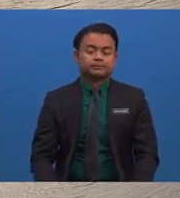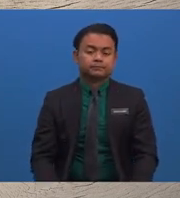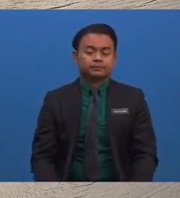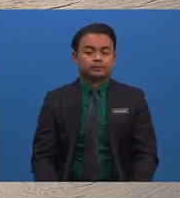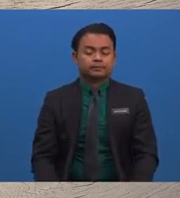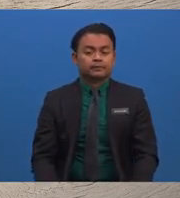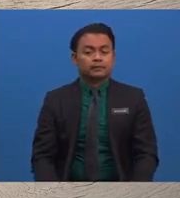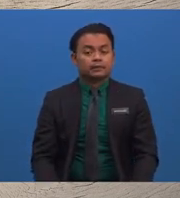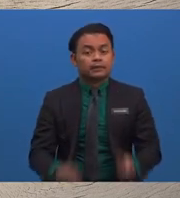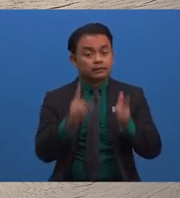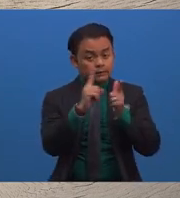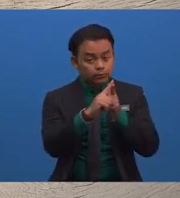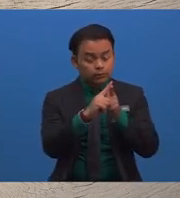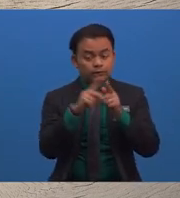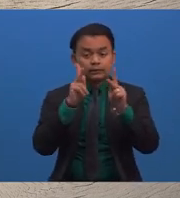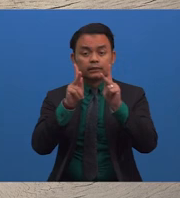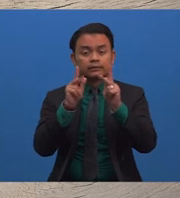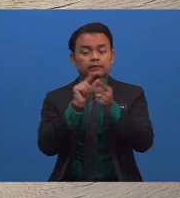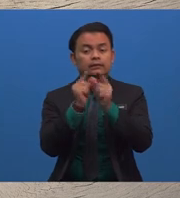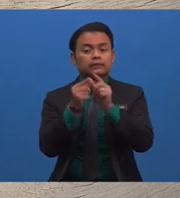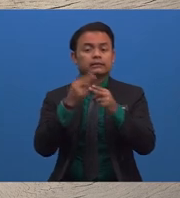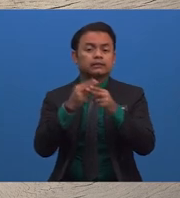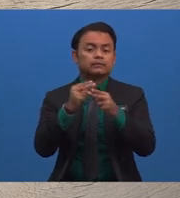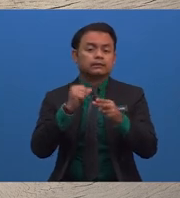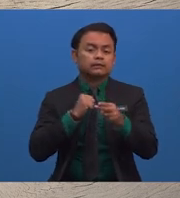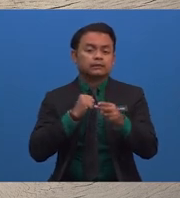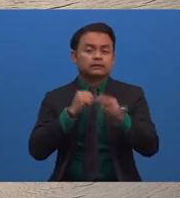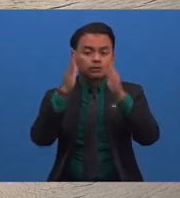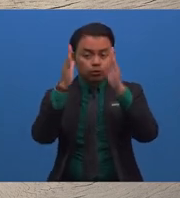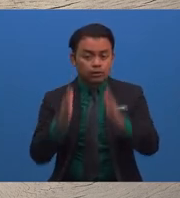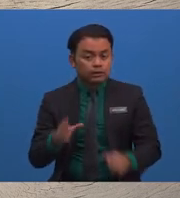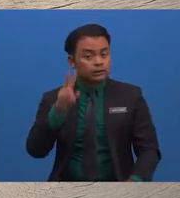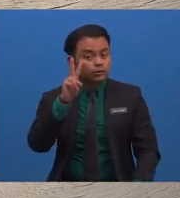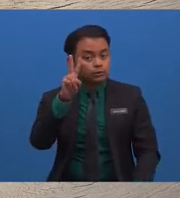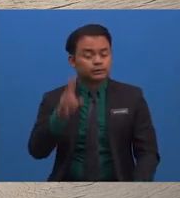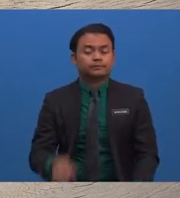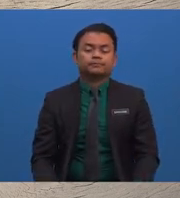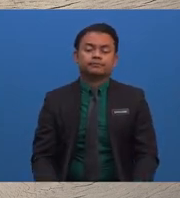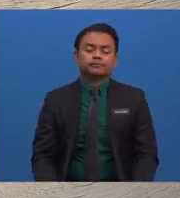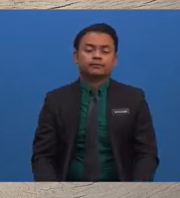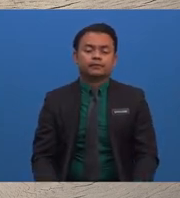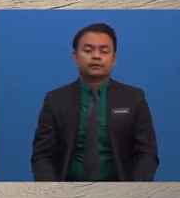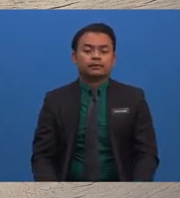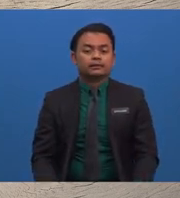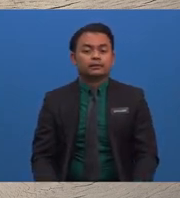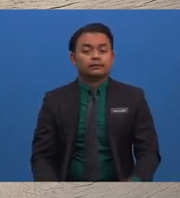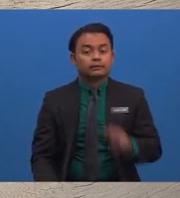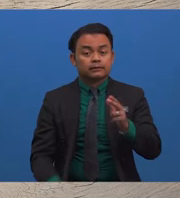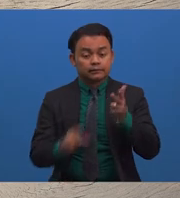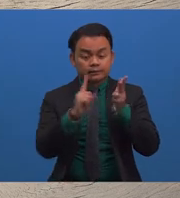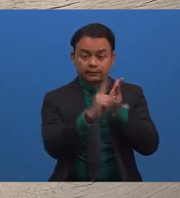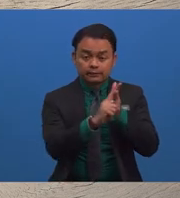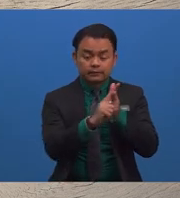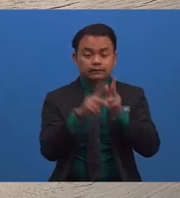diri orang kedua. Ketiga, kata ganti nama diri orang ketiga.